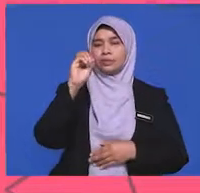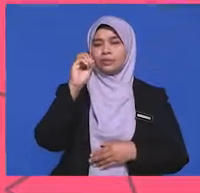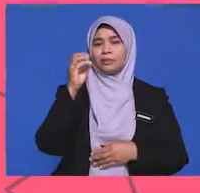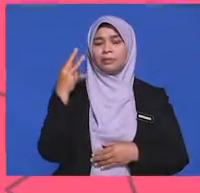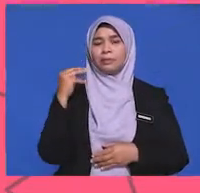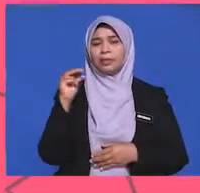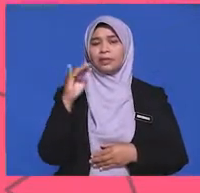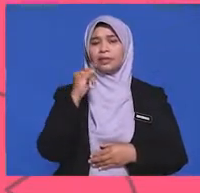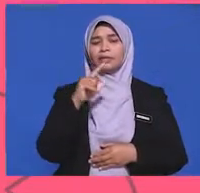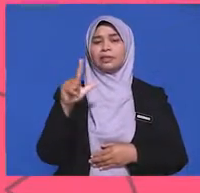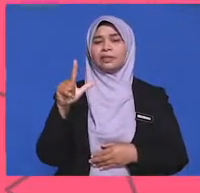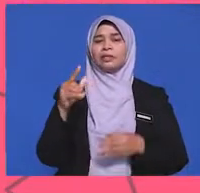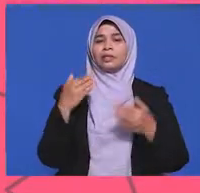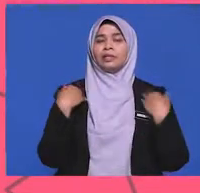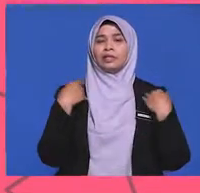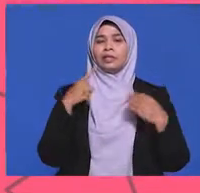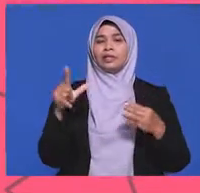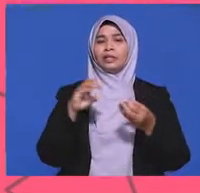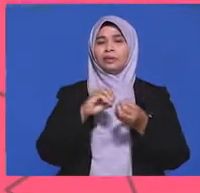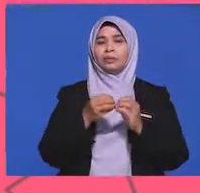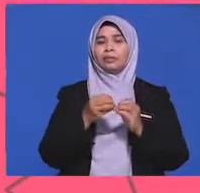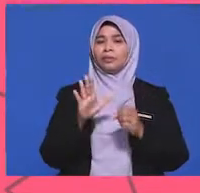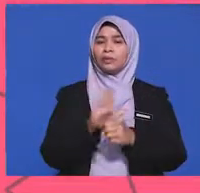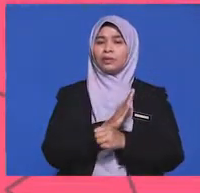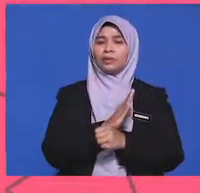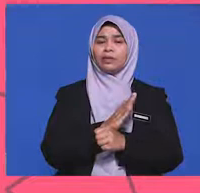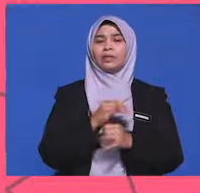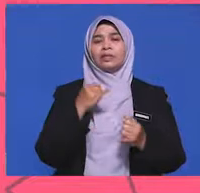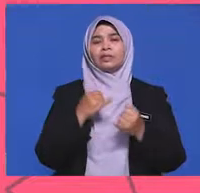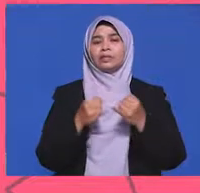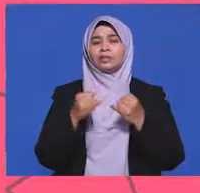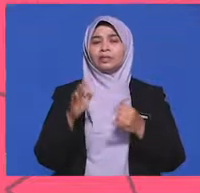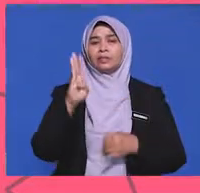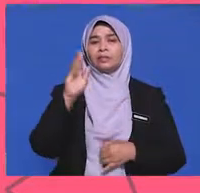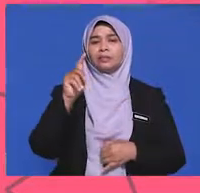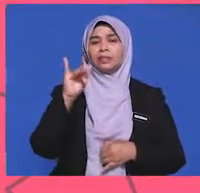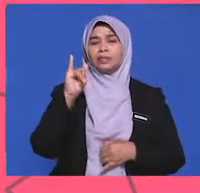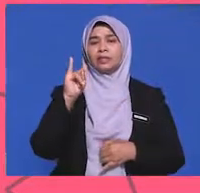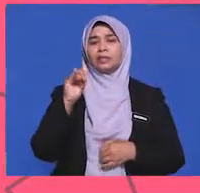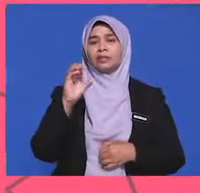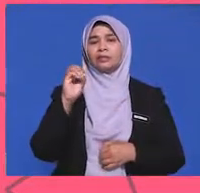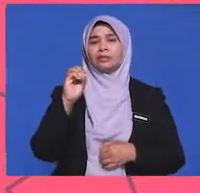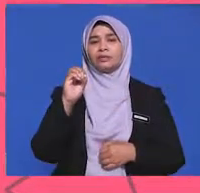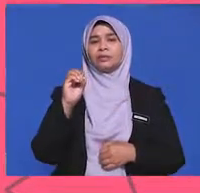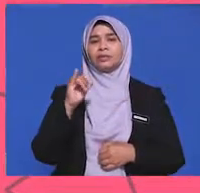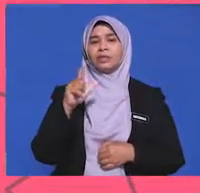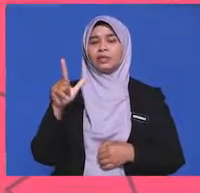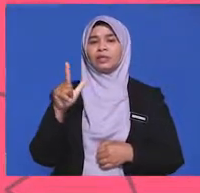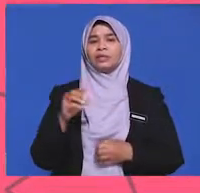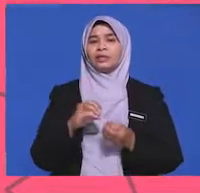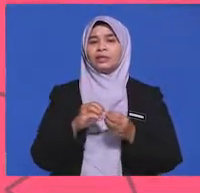maka ianya adalah nombor genap. Jika bakinya bukan sifar, maka nombor